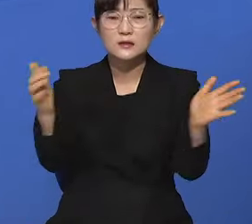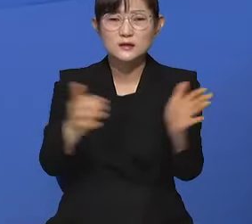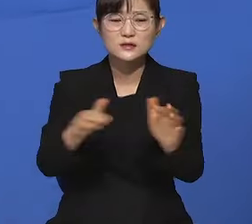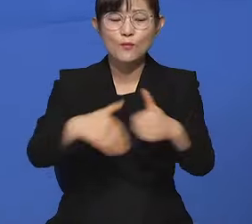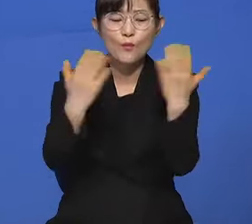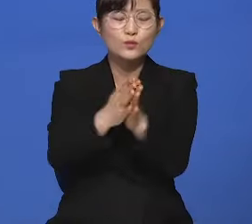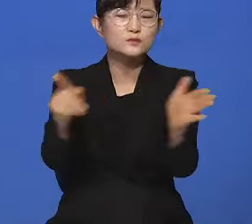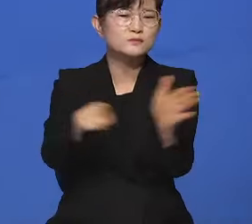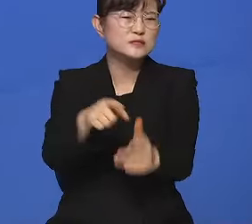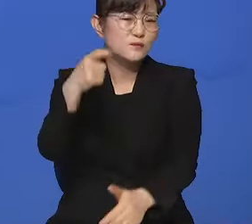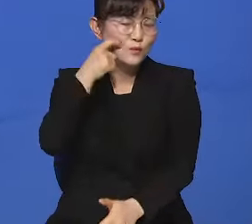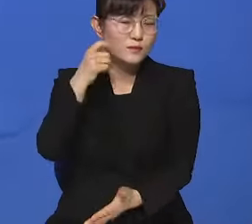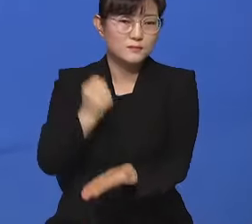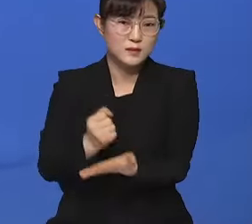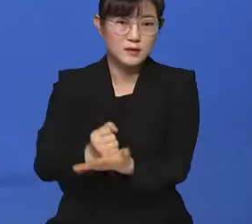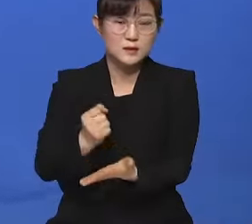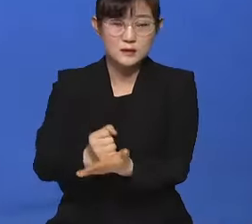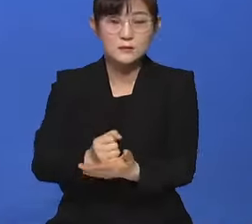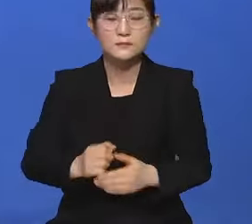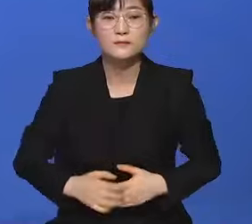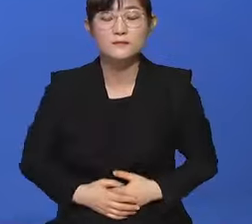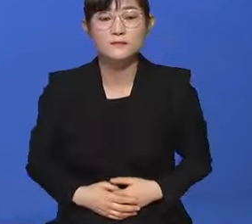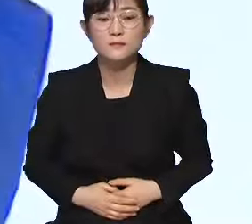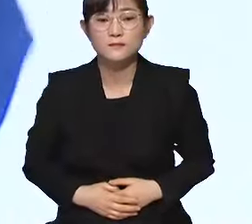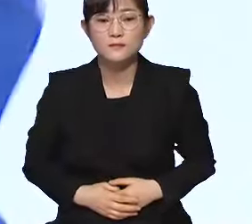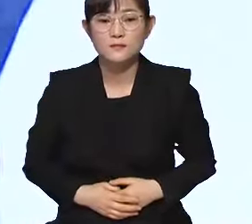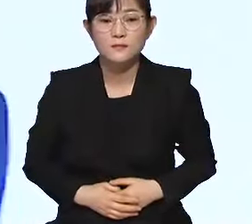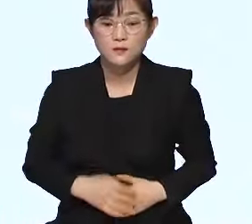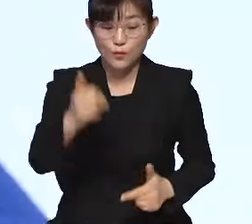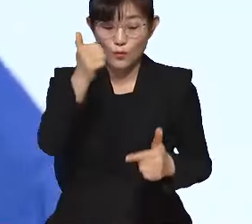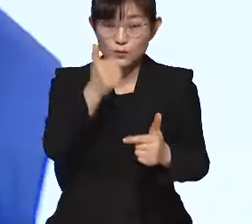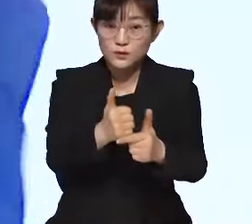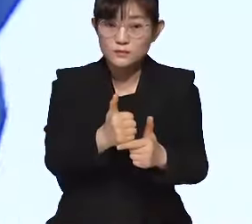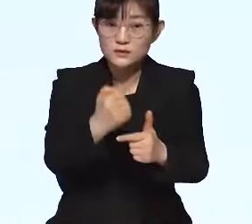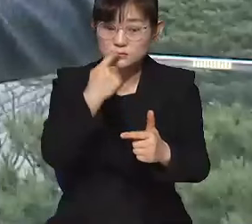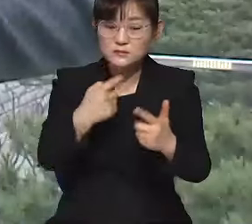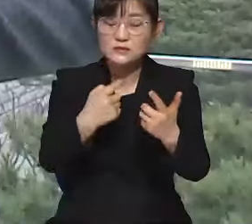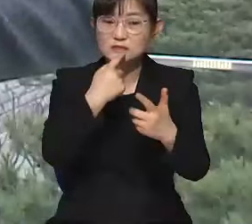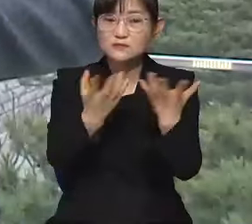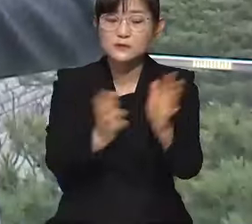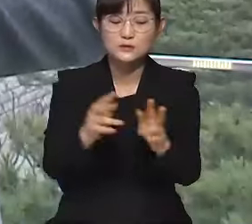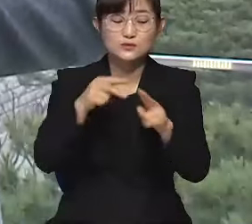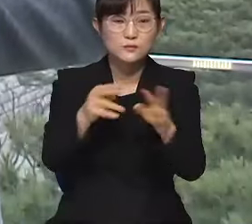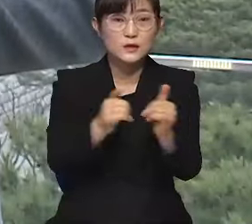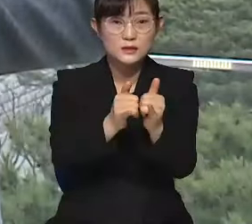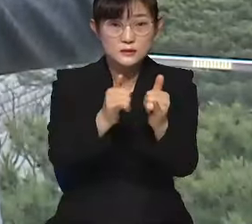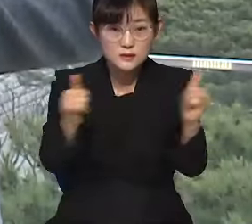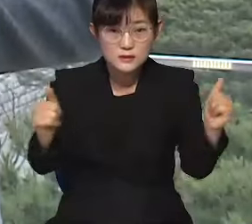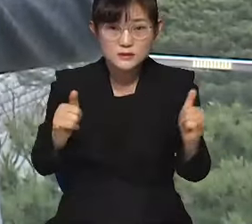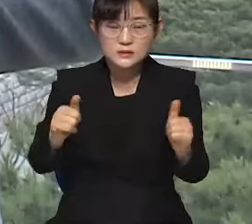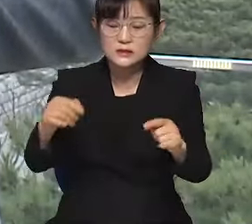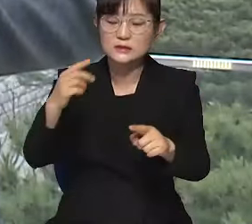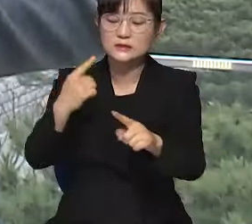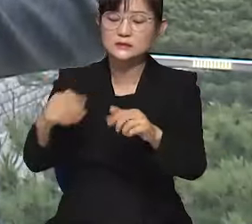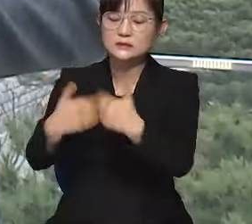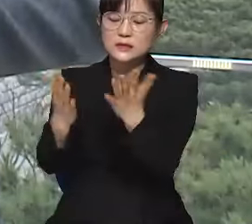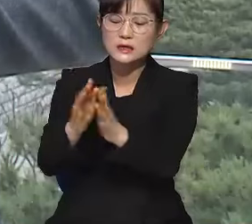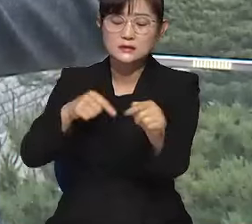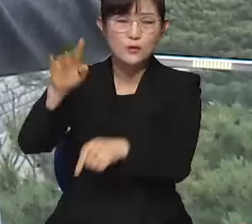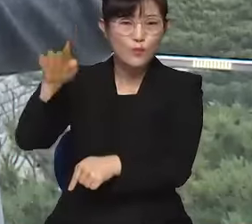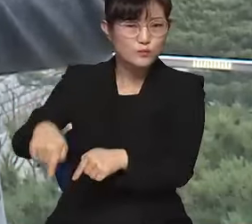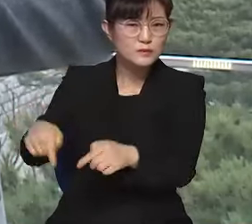도마 위에 오르고 있다는 평가입니다. 호남의 민주당 출마자부터 불고 있는 당 지도부에 대한